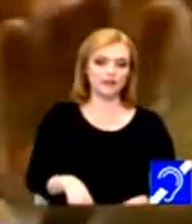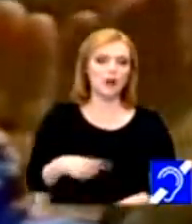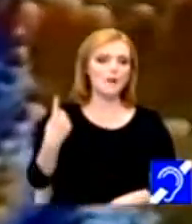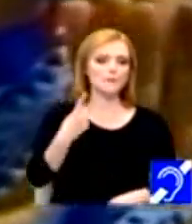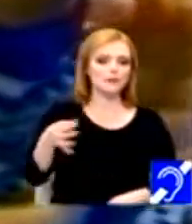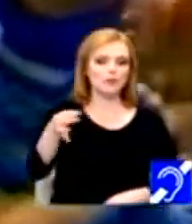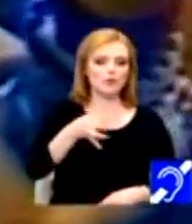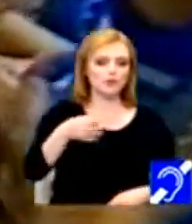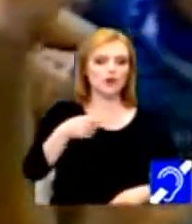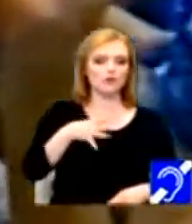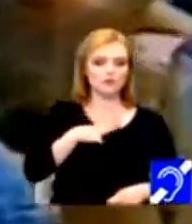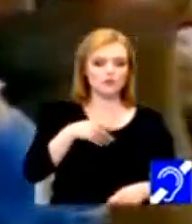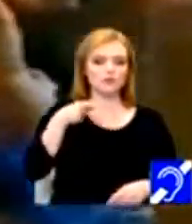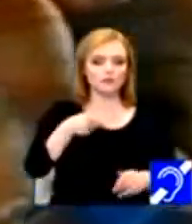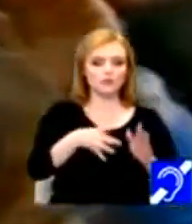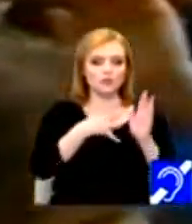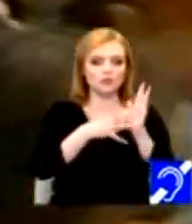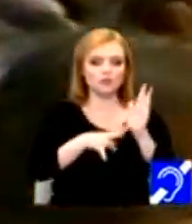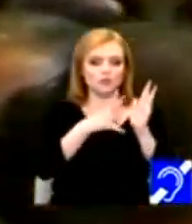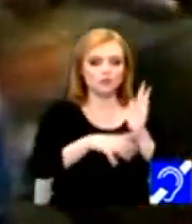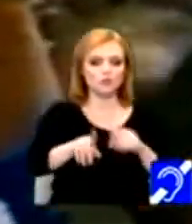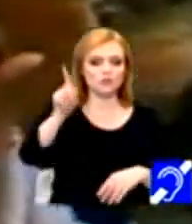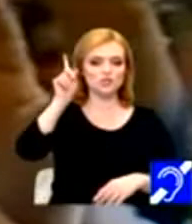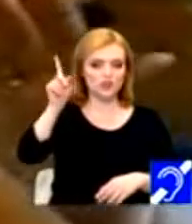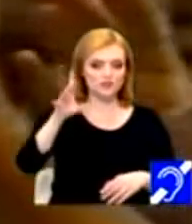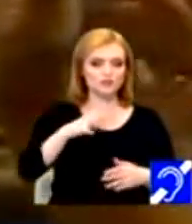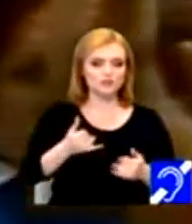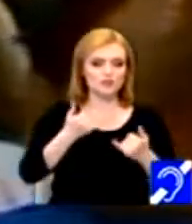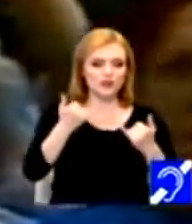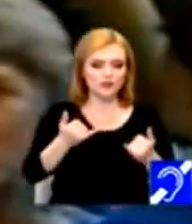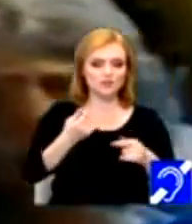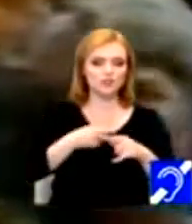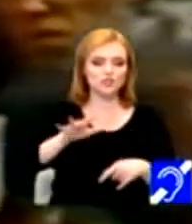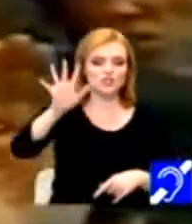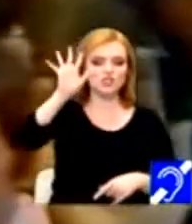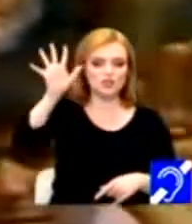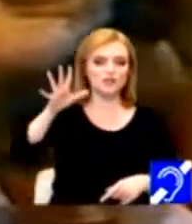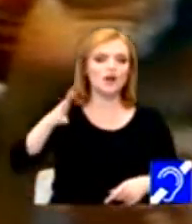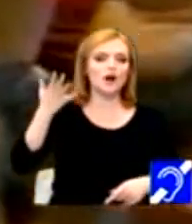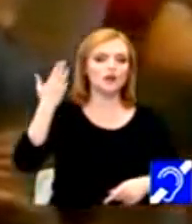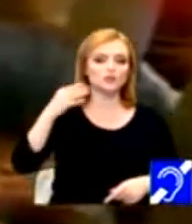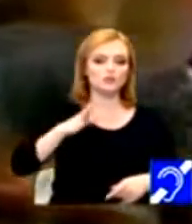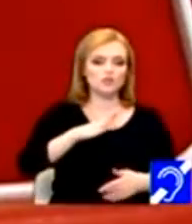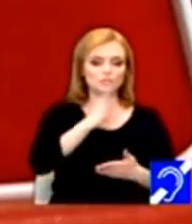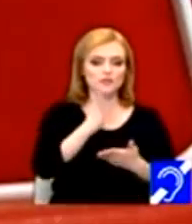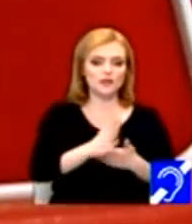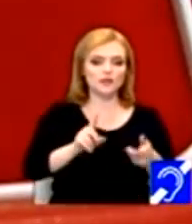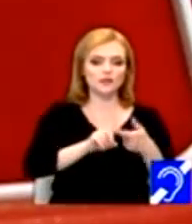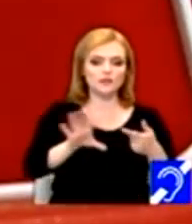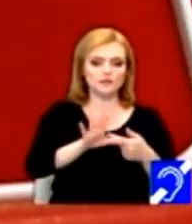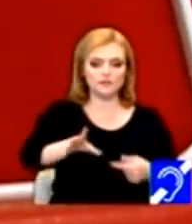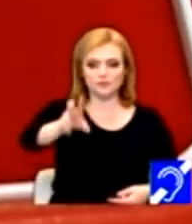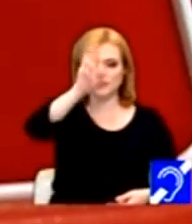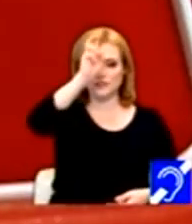anul 1996 și a fost dedicată celei de-a 5-a aniversări de la proclamarea independenței Republicii Moldova. Până în prezent au